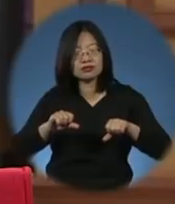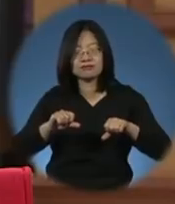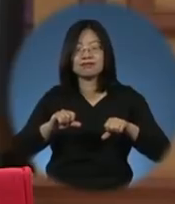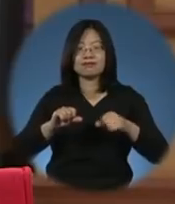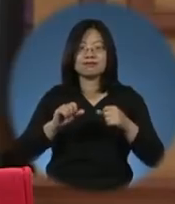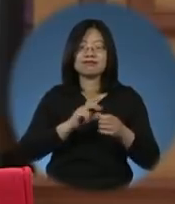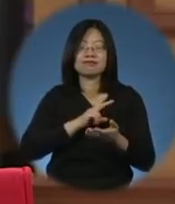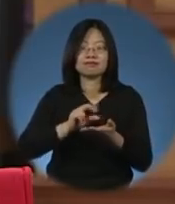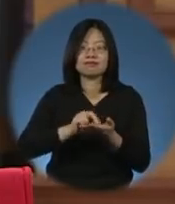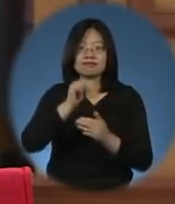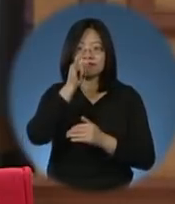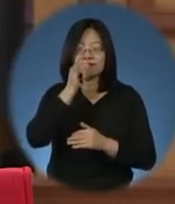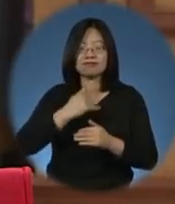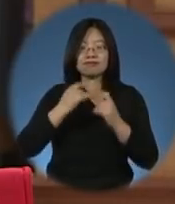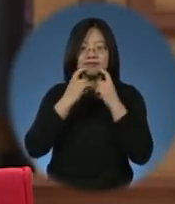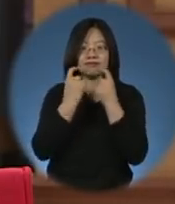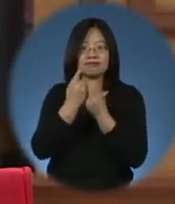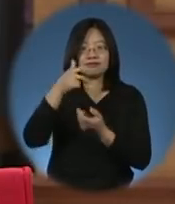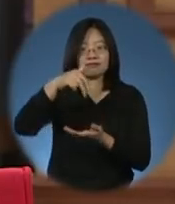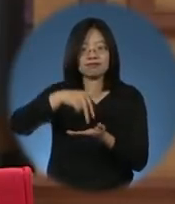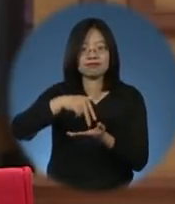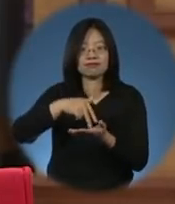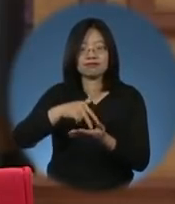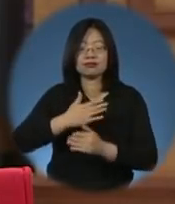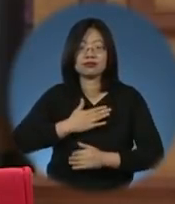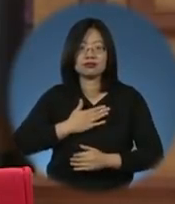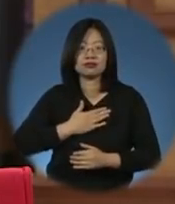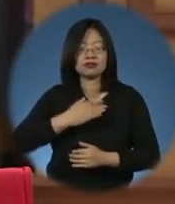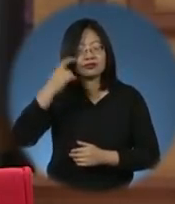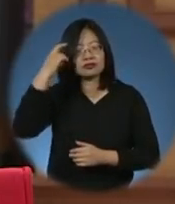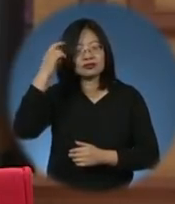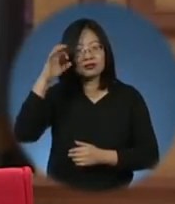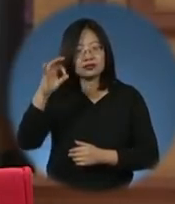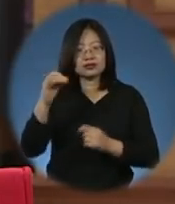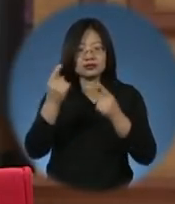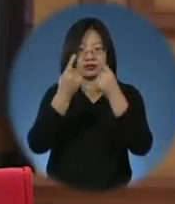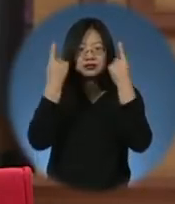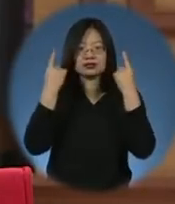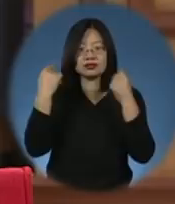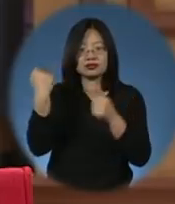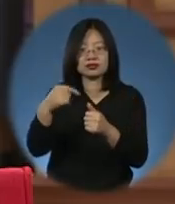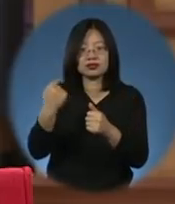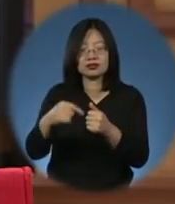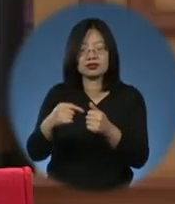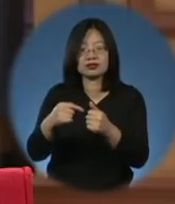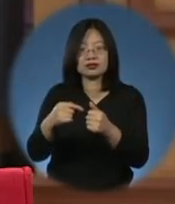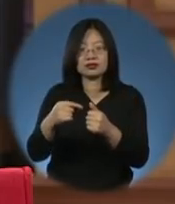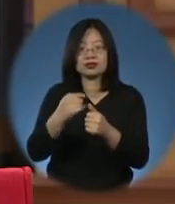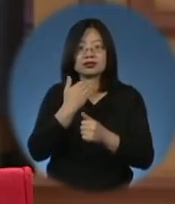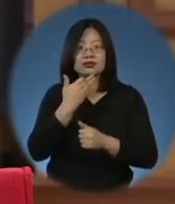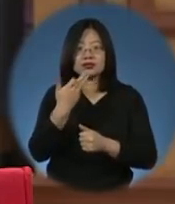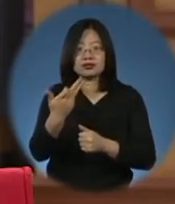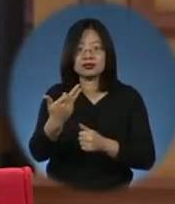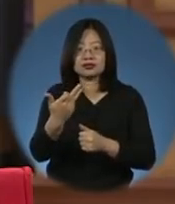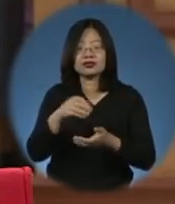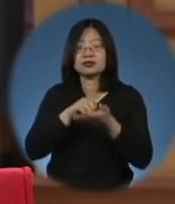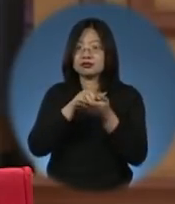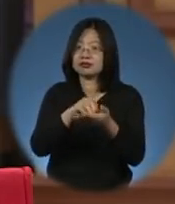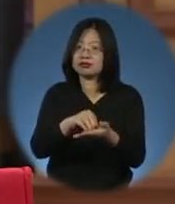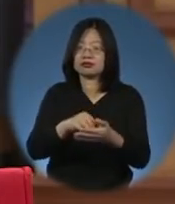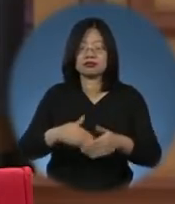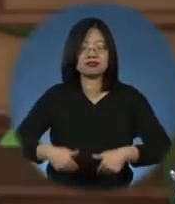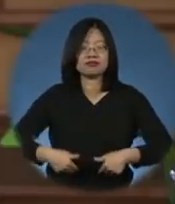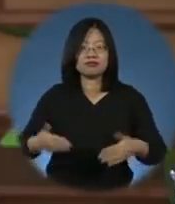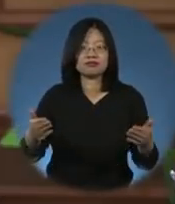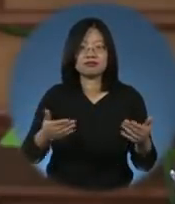나오잖아요. 예. 저는 개인적으로 제가 생각하는 대학 교육은 반드시 18세에 갈 필요는 없다입니다.